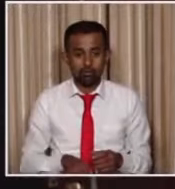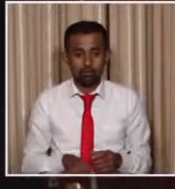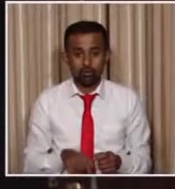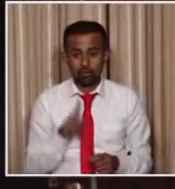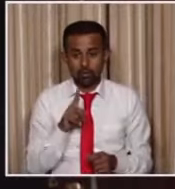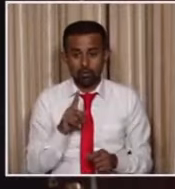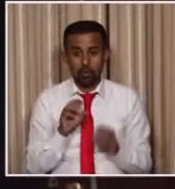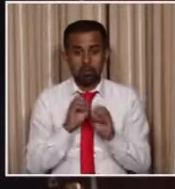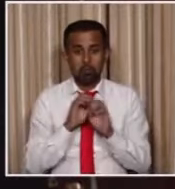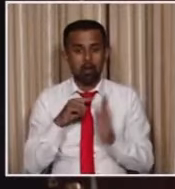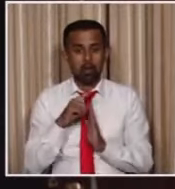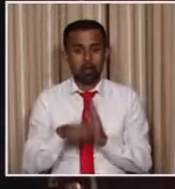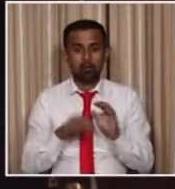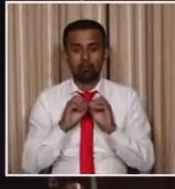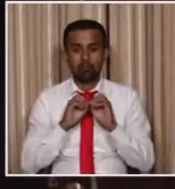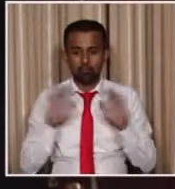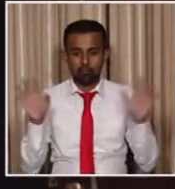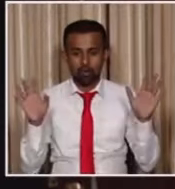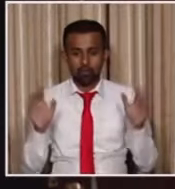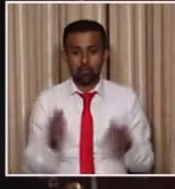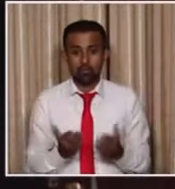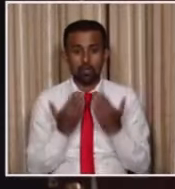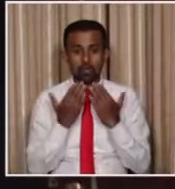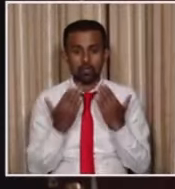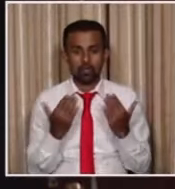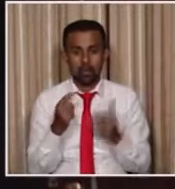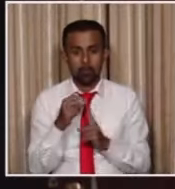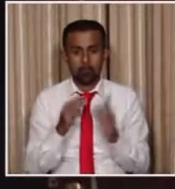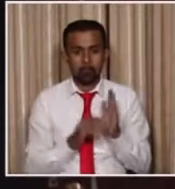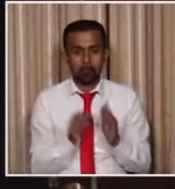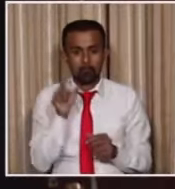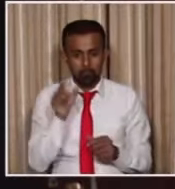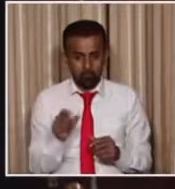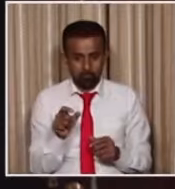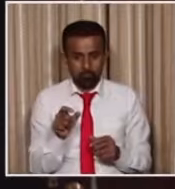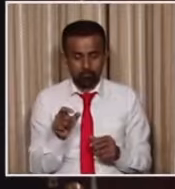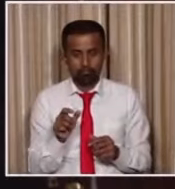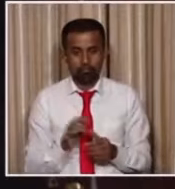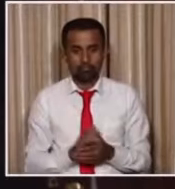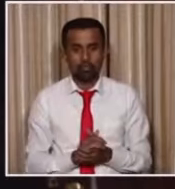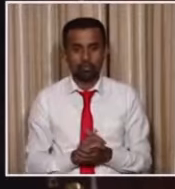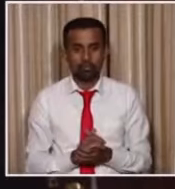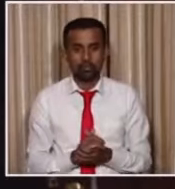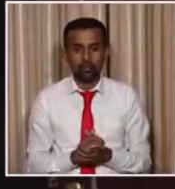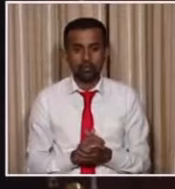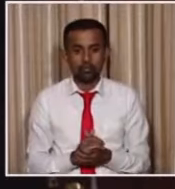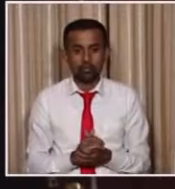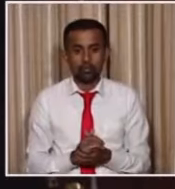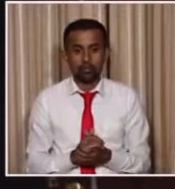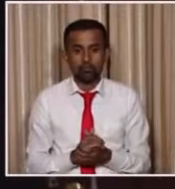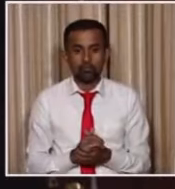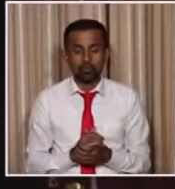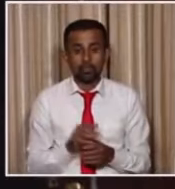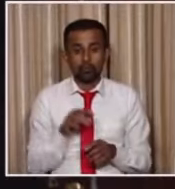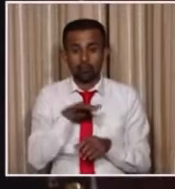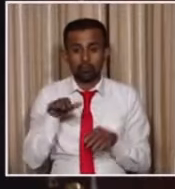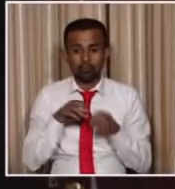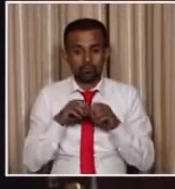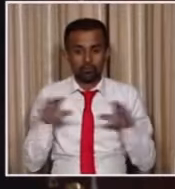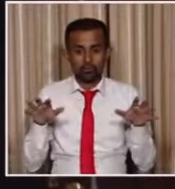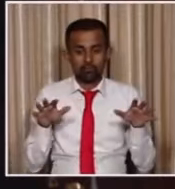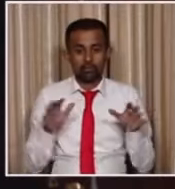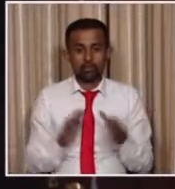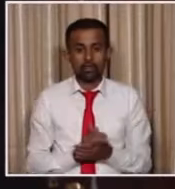දෙයක් පණිවිඩයක් මේ රටට කියන්න මම ස්තුතිවන්ත වෙනවා අග්‍රාමාත්‍යතුමාට මේක මේ ජනගතකරන කටයුතු කිරීම